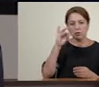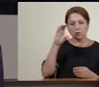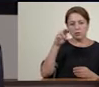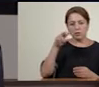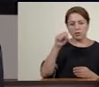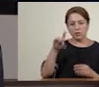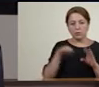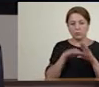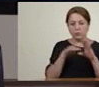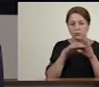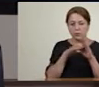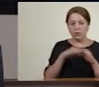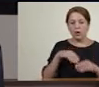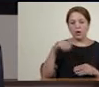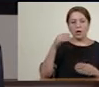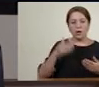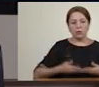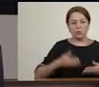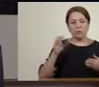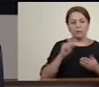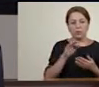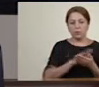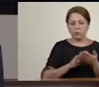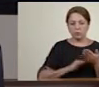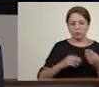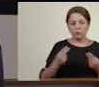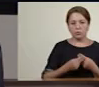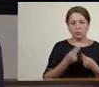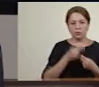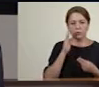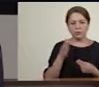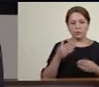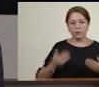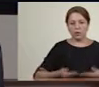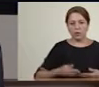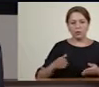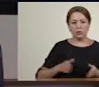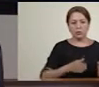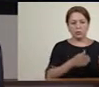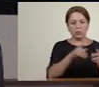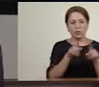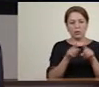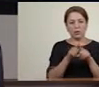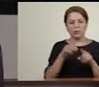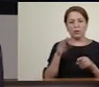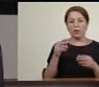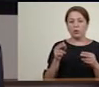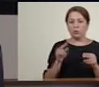ijodini o'qib o'rganamiz. Uning hayot yo'li ham ibratlidir.